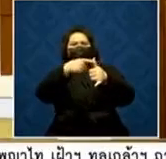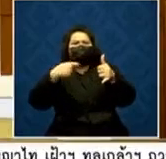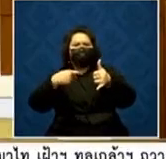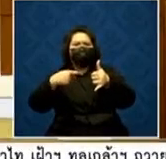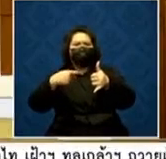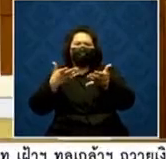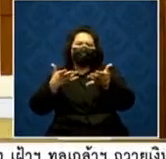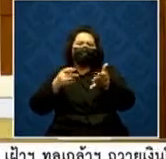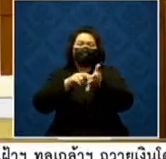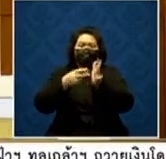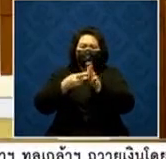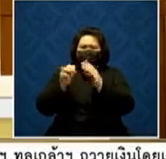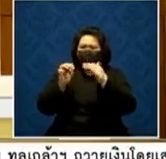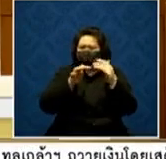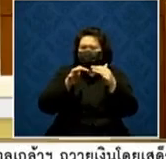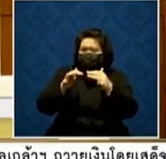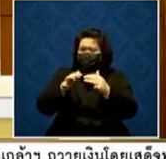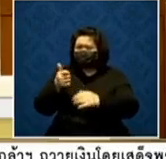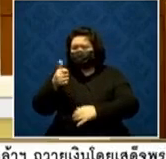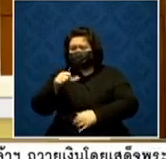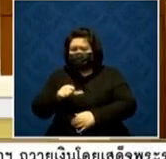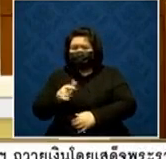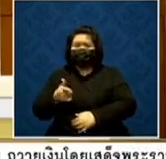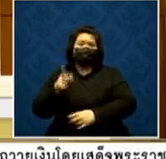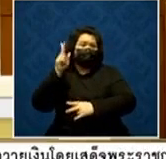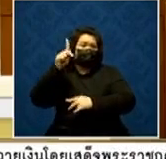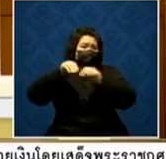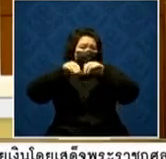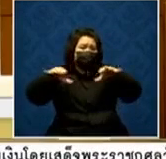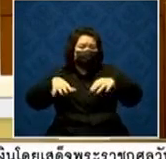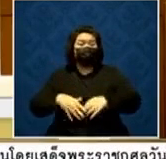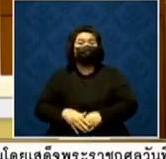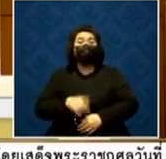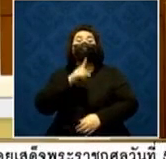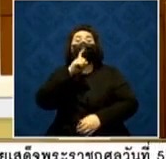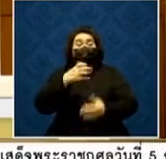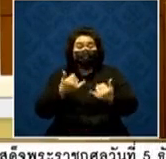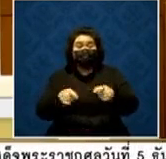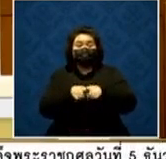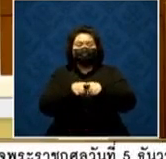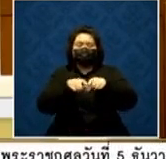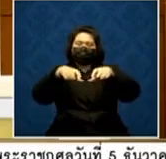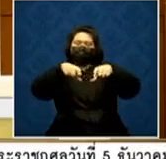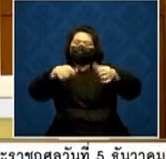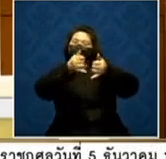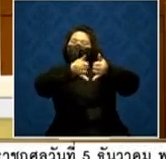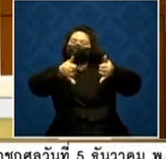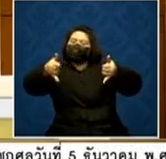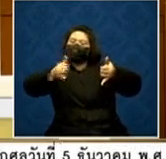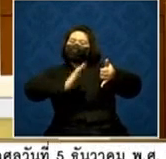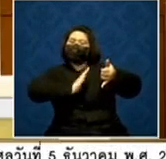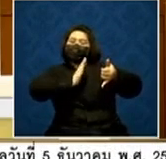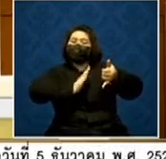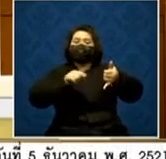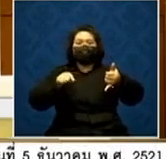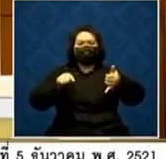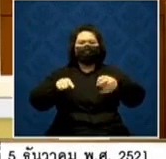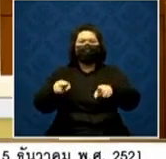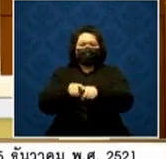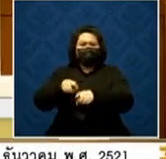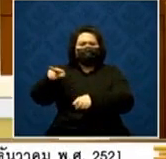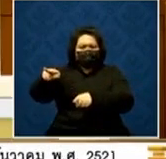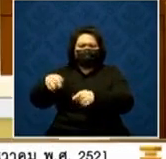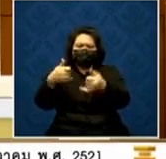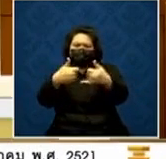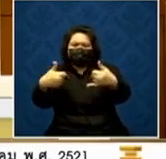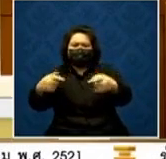ไม่ได้เอารถถังออกมานะท่านแค่ยึดโทรศัพท์เท่านั้นเอง แต่ที่ผ่านมาเราก็จะเห็นว่าเขามีที่ม